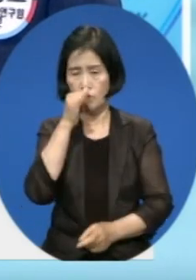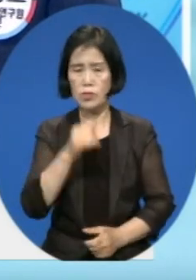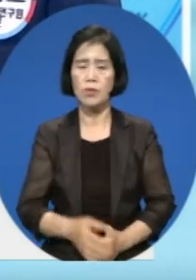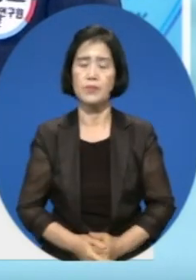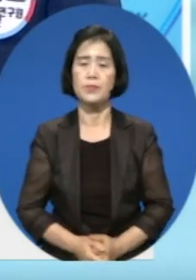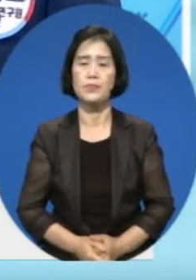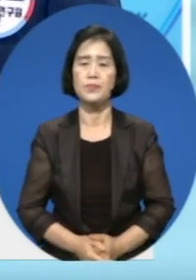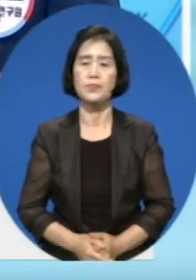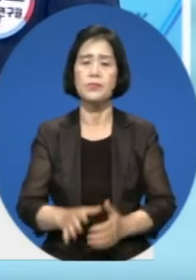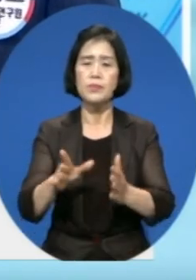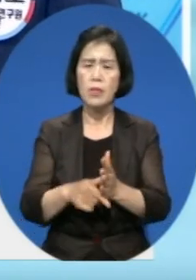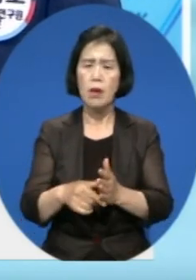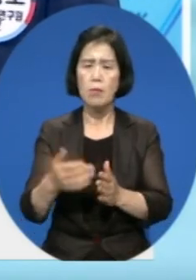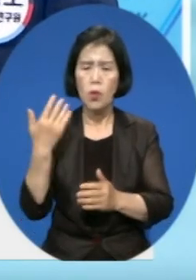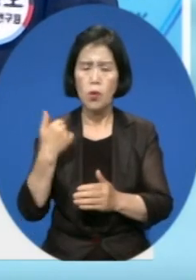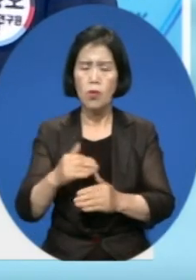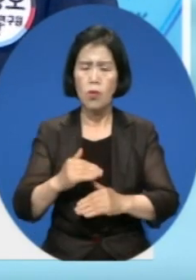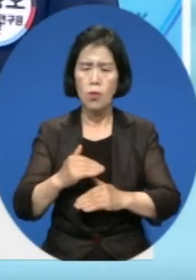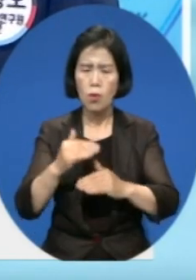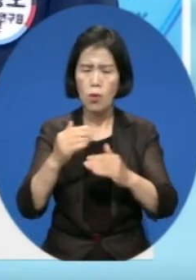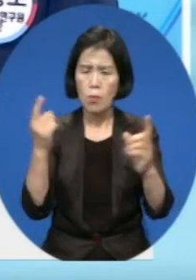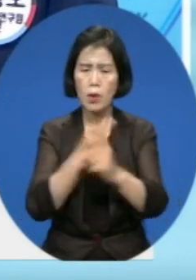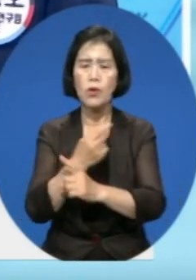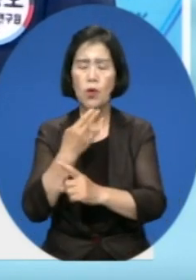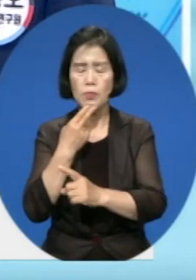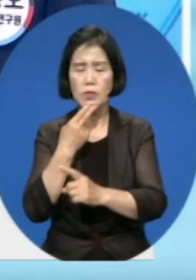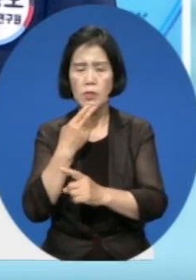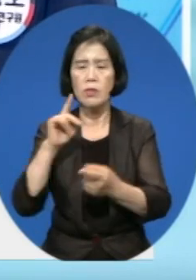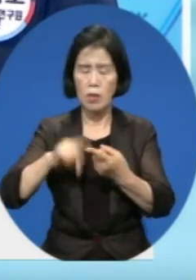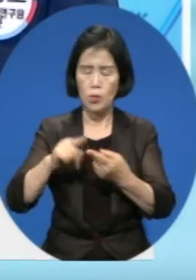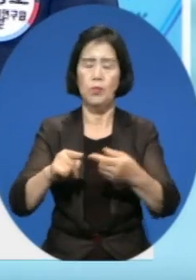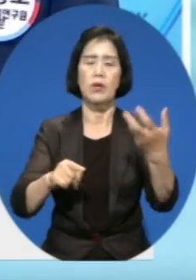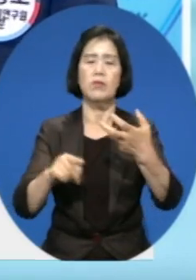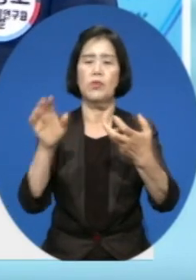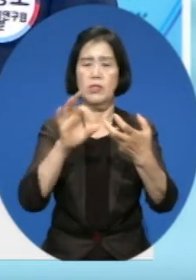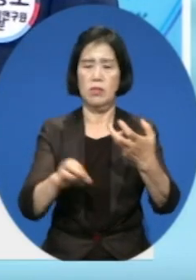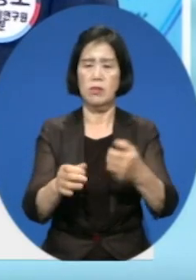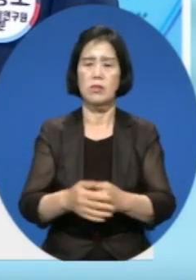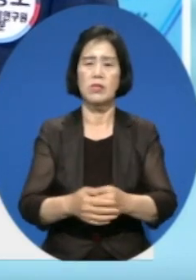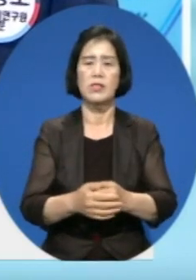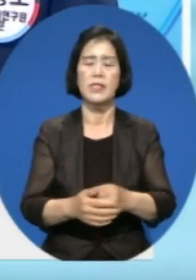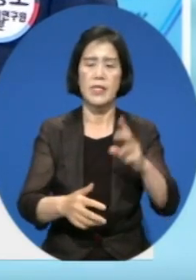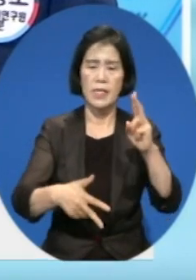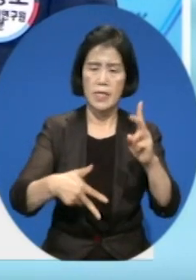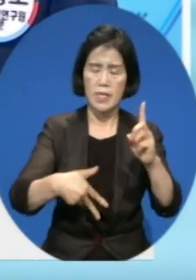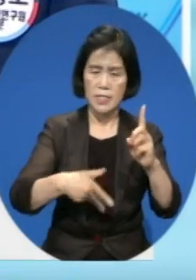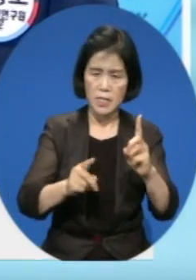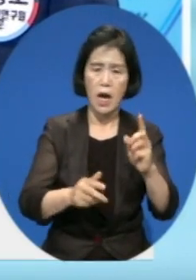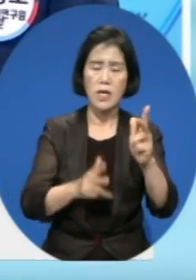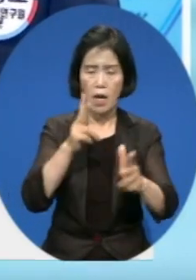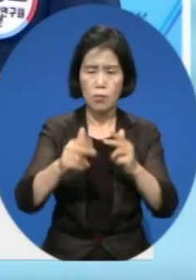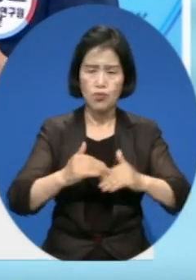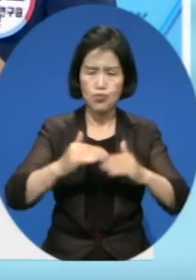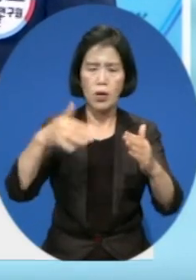당시에 얘기했던 것이 전혀 진전이 안된 상태에서 지금 80%가 나왔거든요. 그래서 1차 사업도 지금 이렇게 진전이